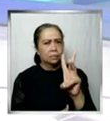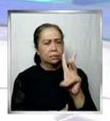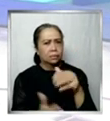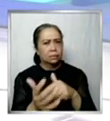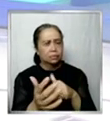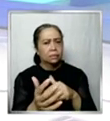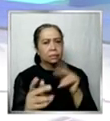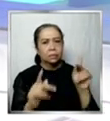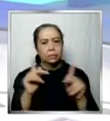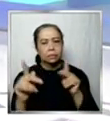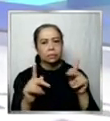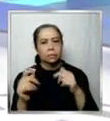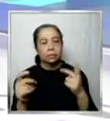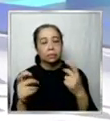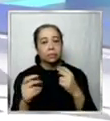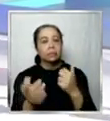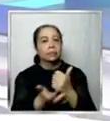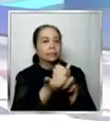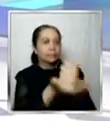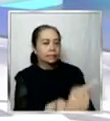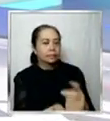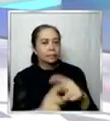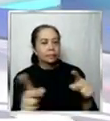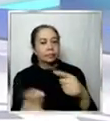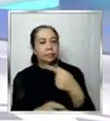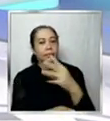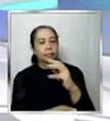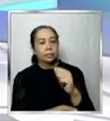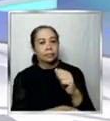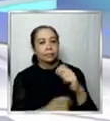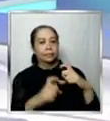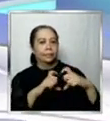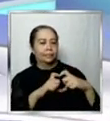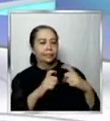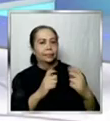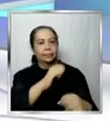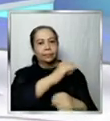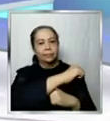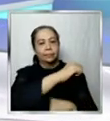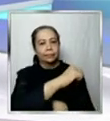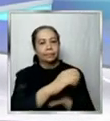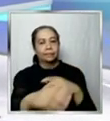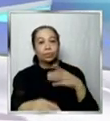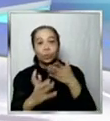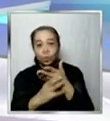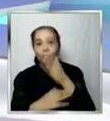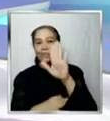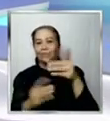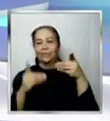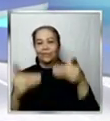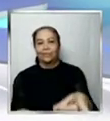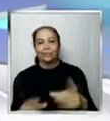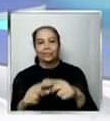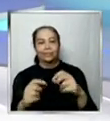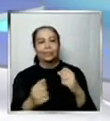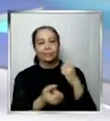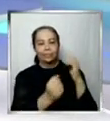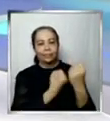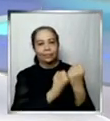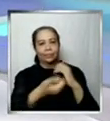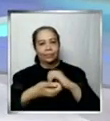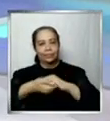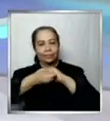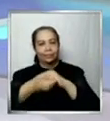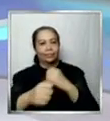Babayan ang natulungan ng GMA Kapuso Foundation sa pamamagitan ng inyong donasyon sa Operation Bayanihan Labanan ng